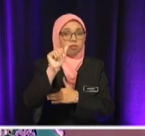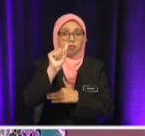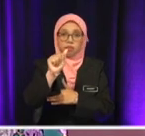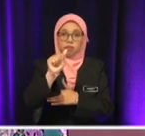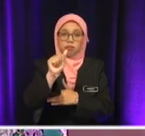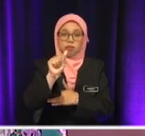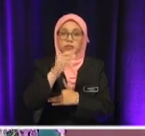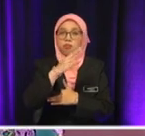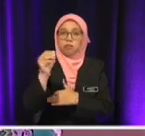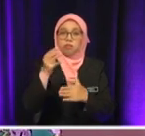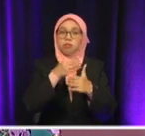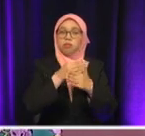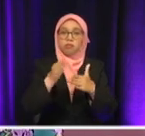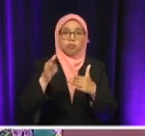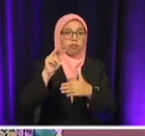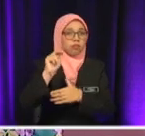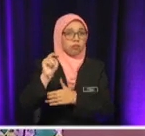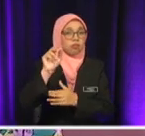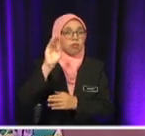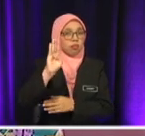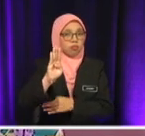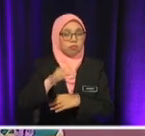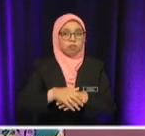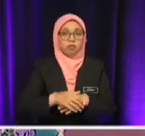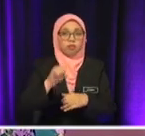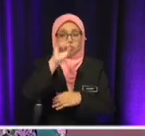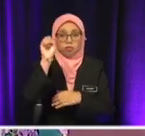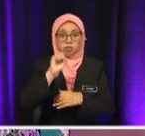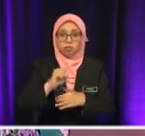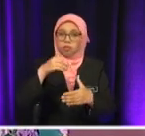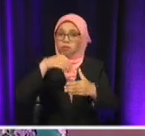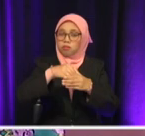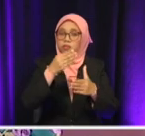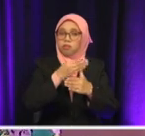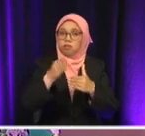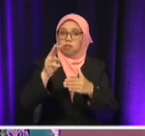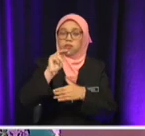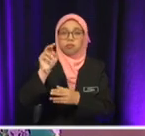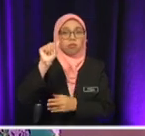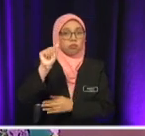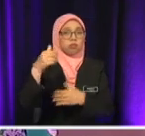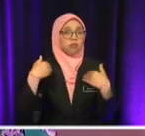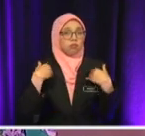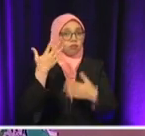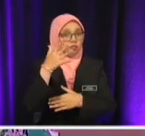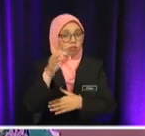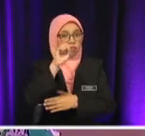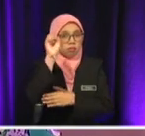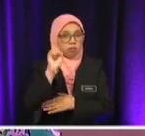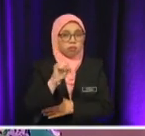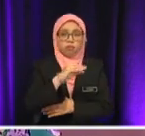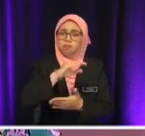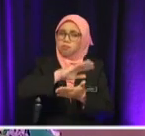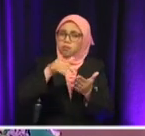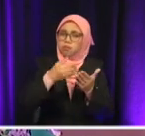di bahagian B. Okey, dan soalan-soalan di bahagian A ini terdiri daripada 15 soalan, dan kesemua soalan